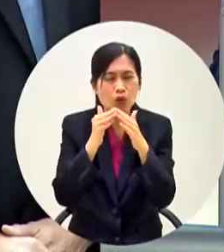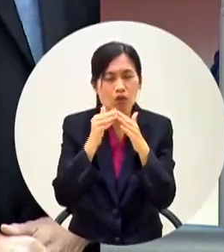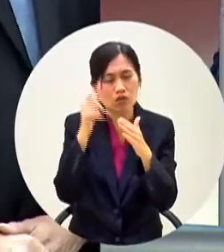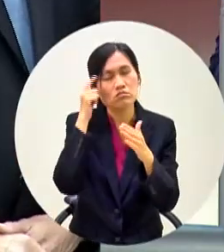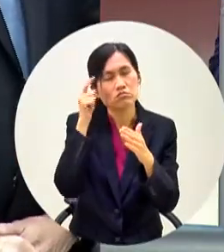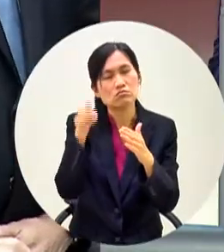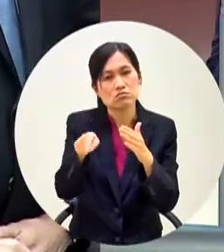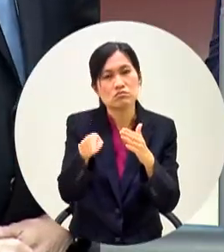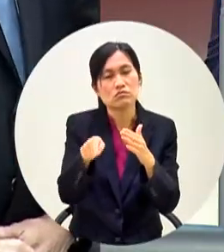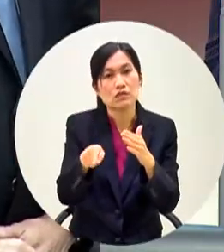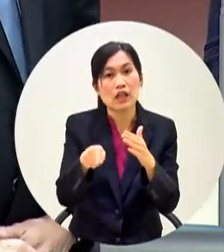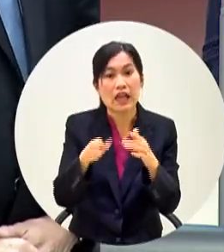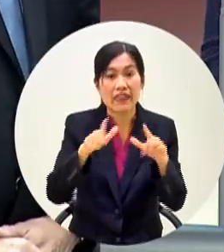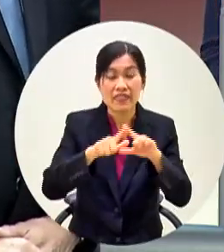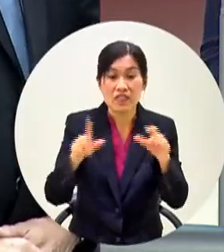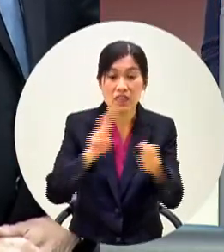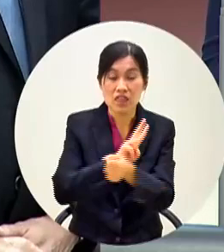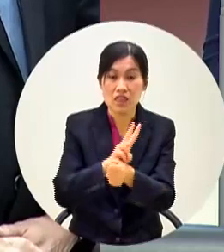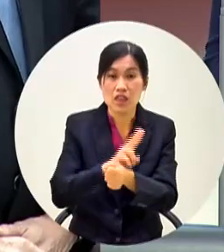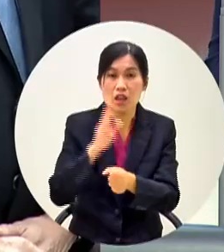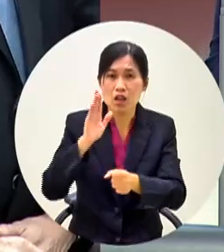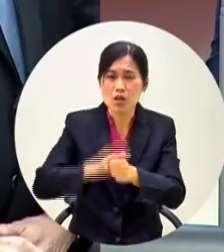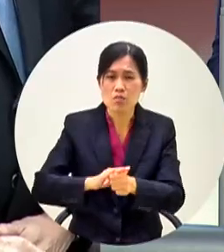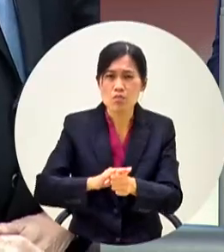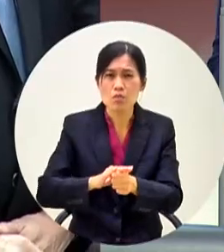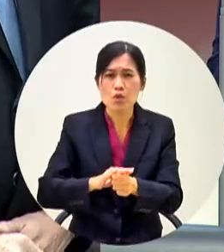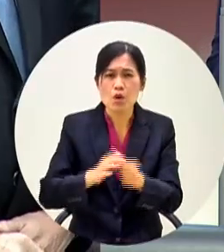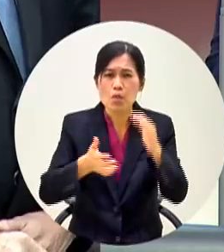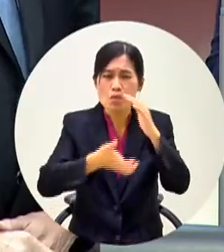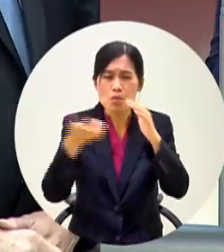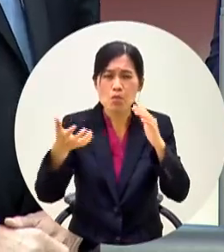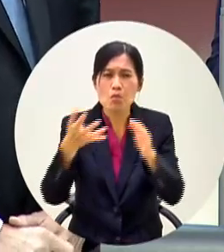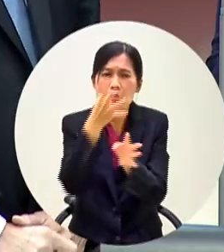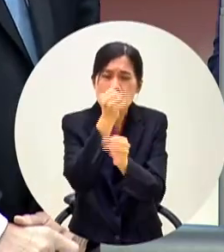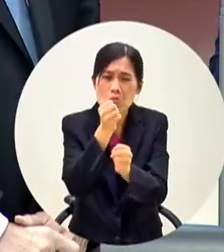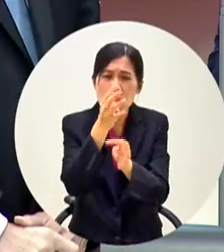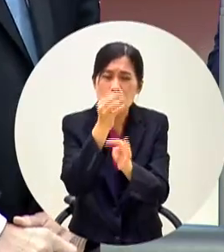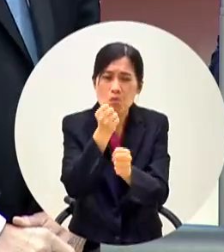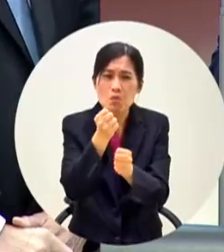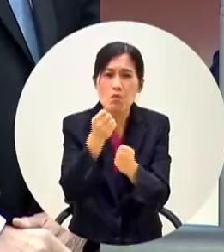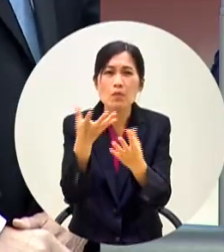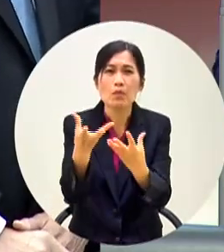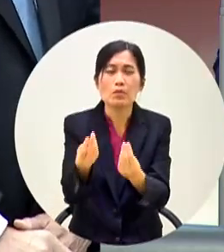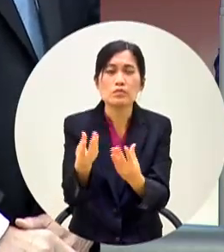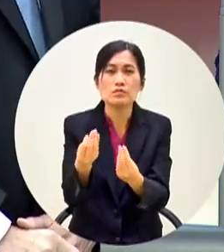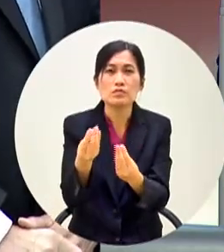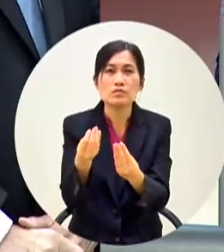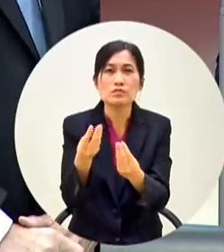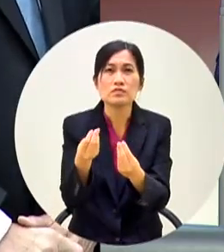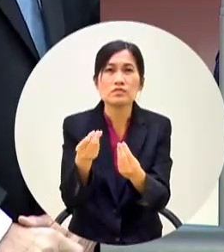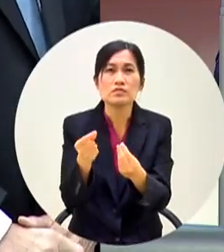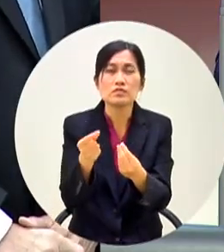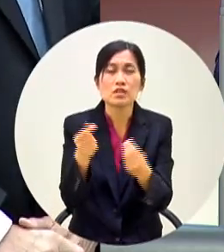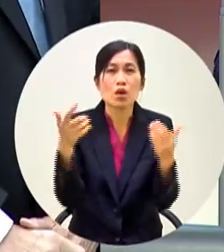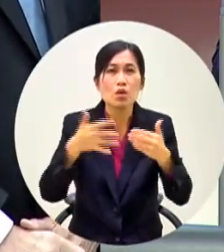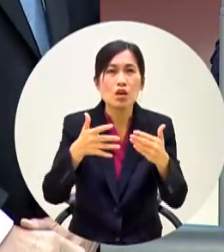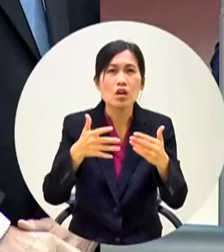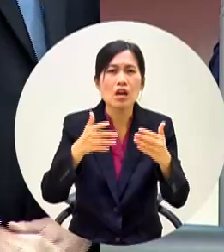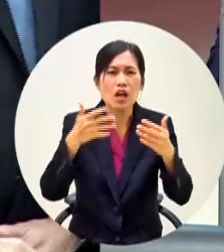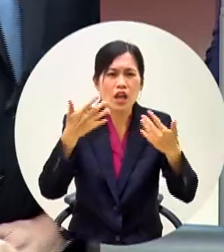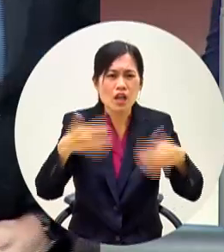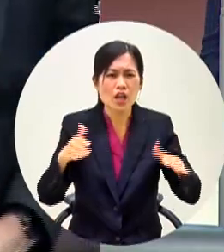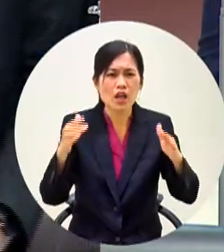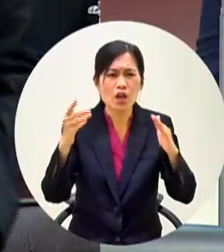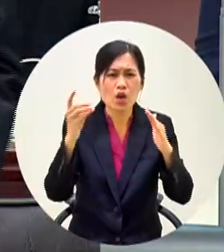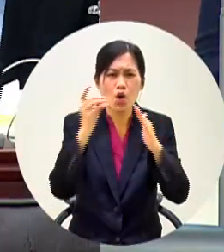一直都没有把迁村基准日设下来，所以其实大林埔有一个问题，就是其实他有很多的户口进来，那